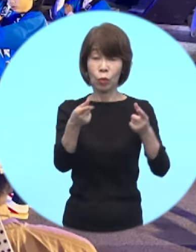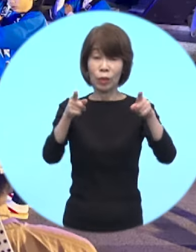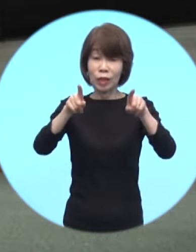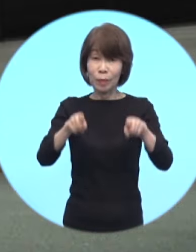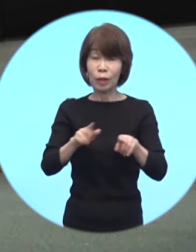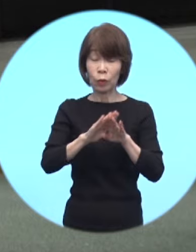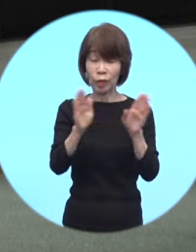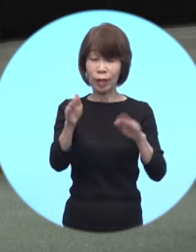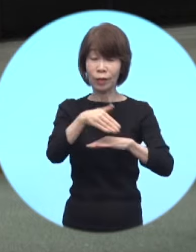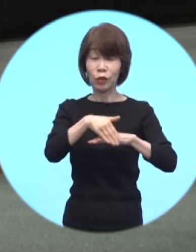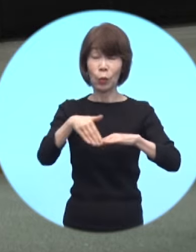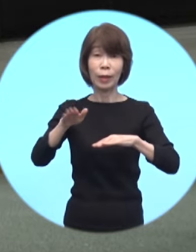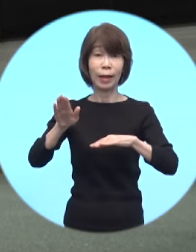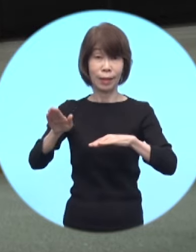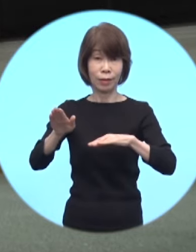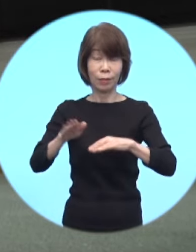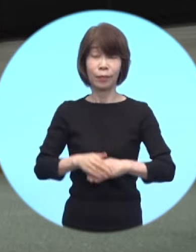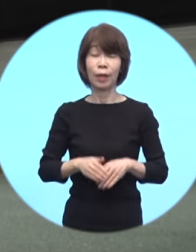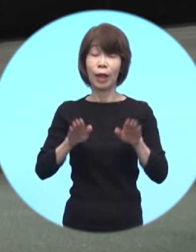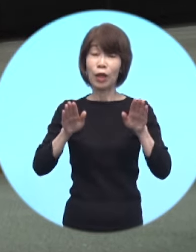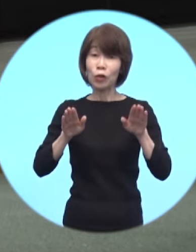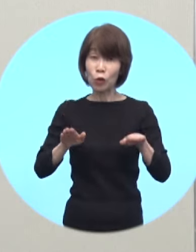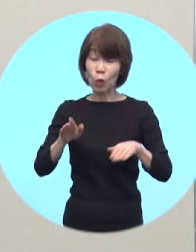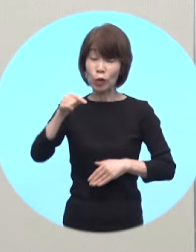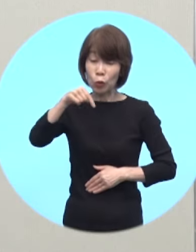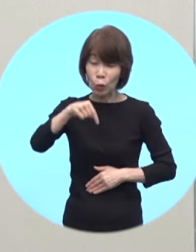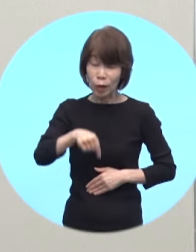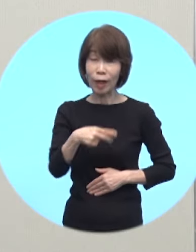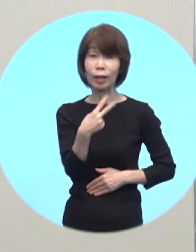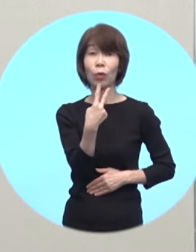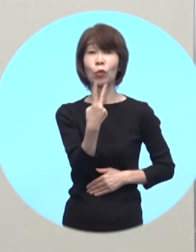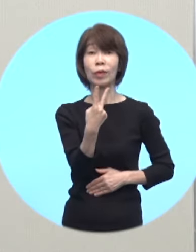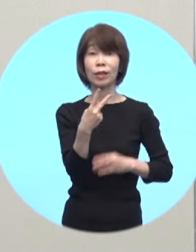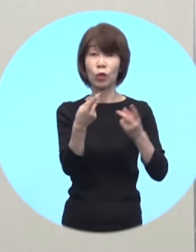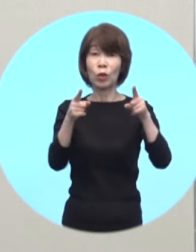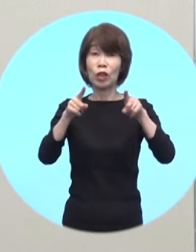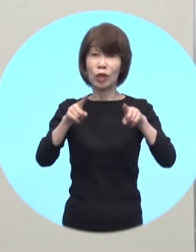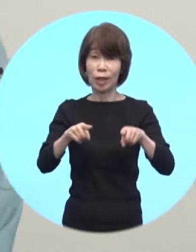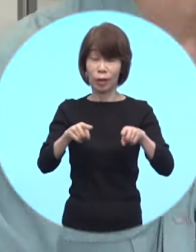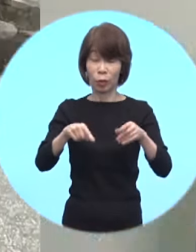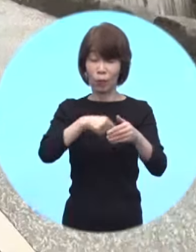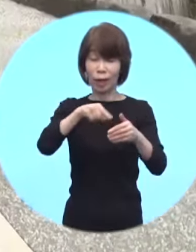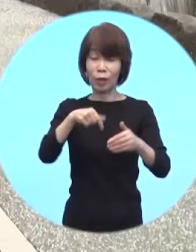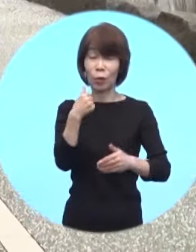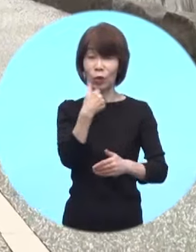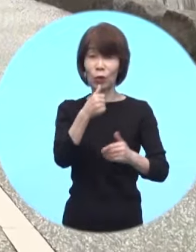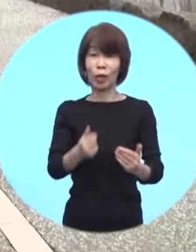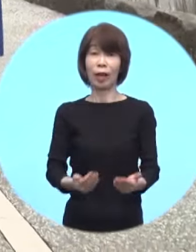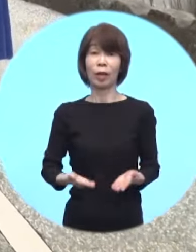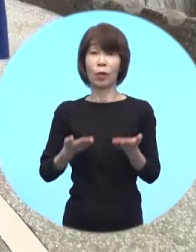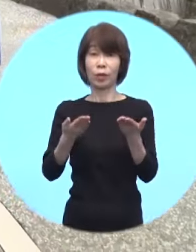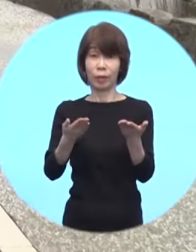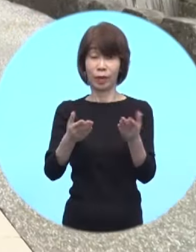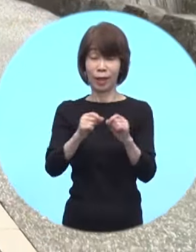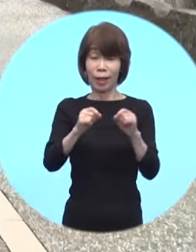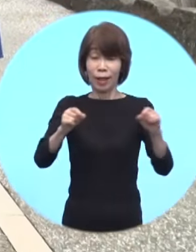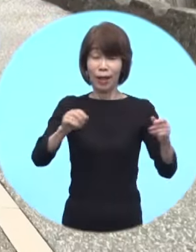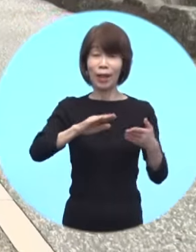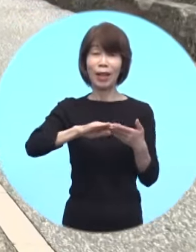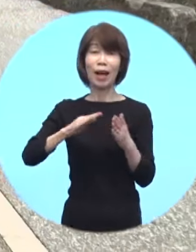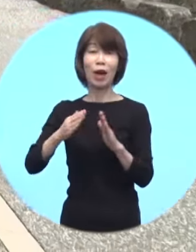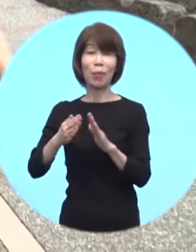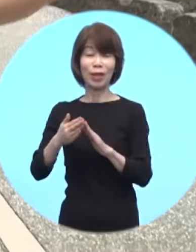。今日はその中でもイベント2つ内容をご紹介したいと思います。 長町にやってき